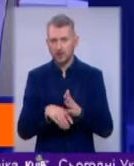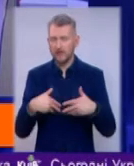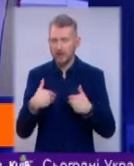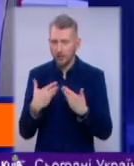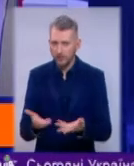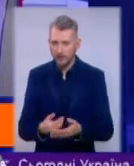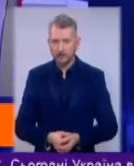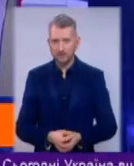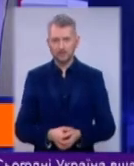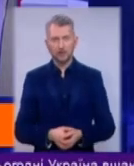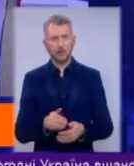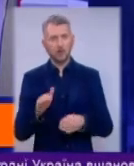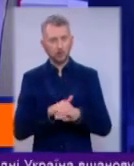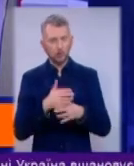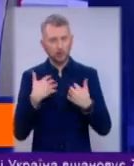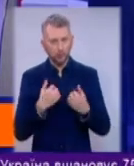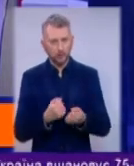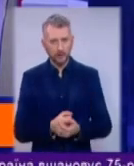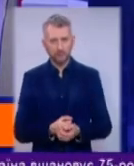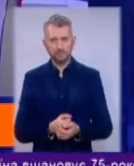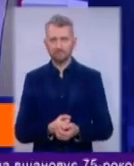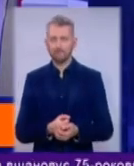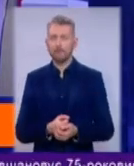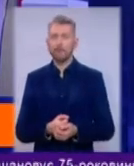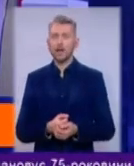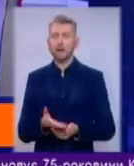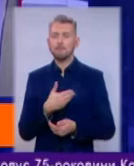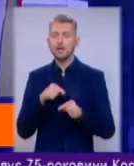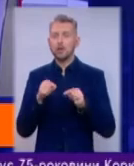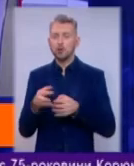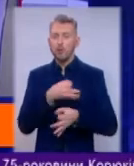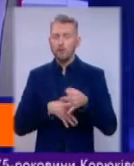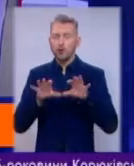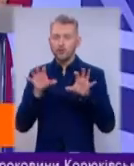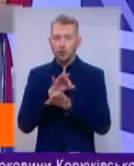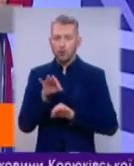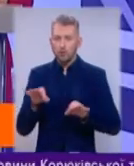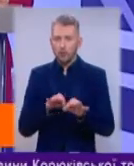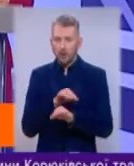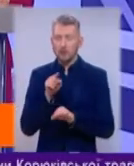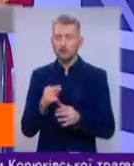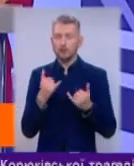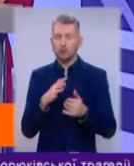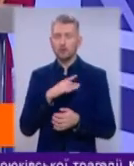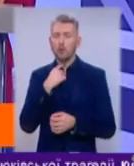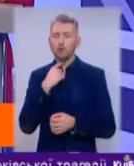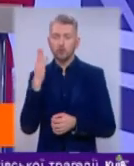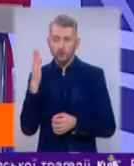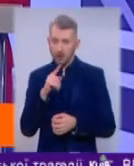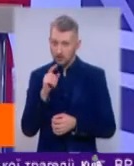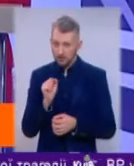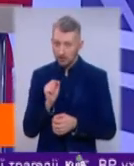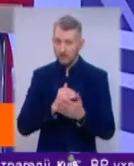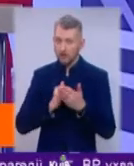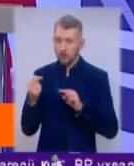вас. Бажаю здоров'я. Навзаєм. Ми тут обговорюємо законопроект. Ви сьогодні голосували за